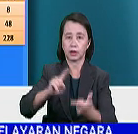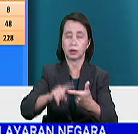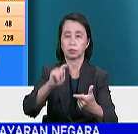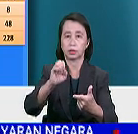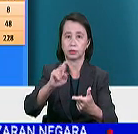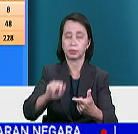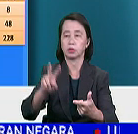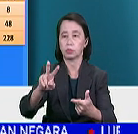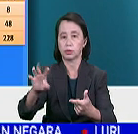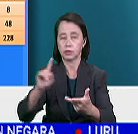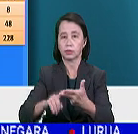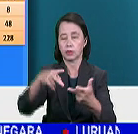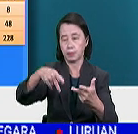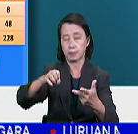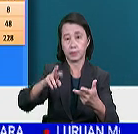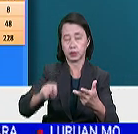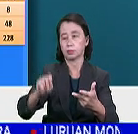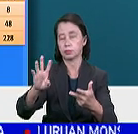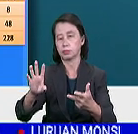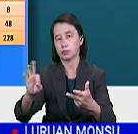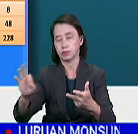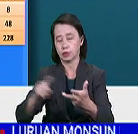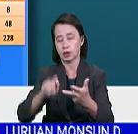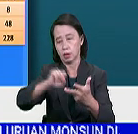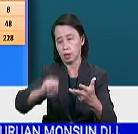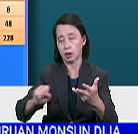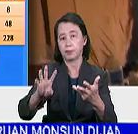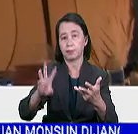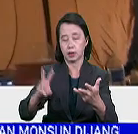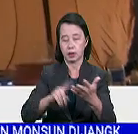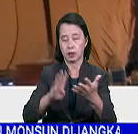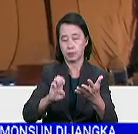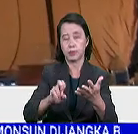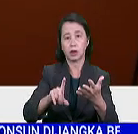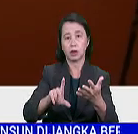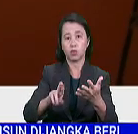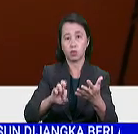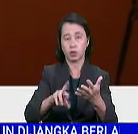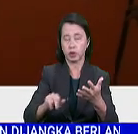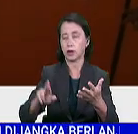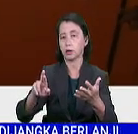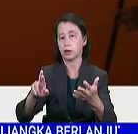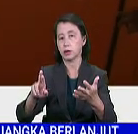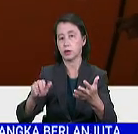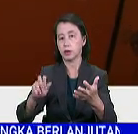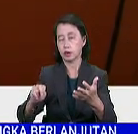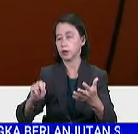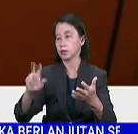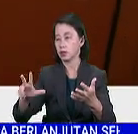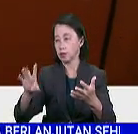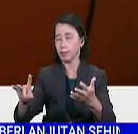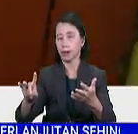p228 paitan 99 Sandakan 46 dan beluran 38 bagi jumlah TPS